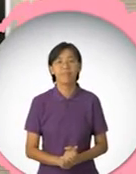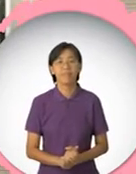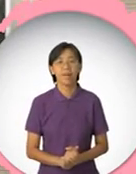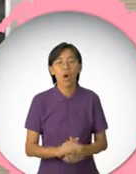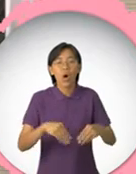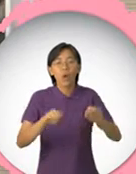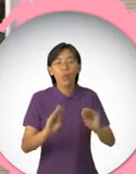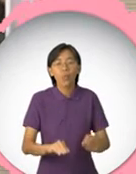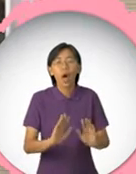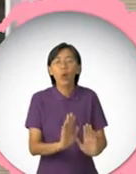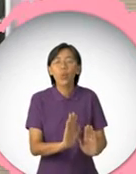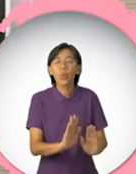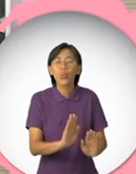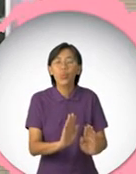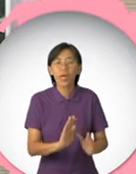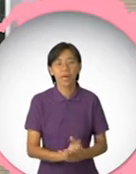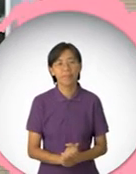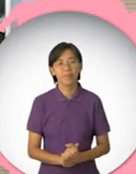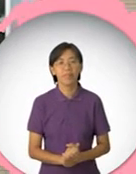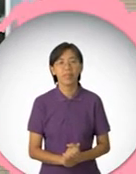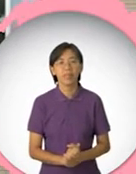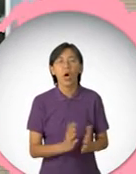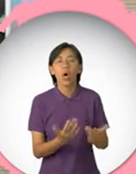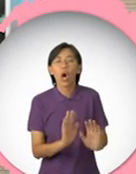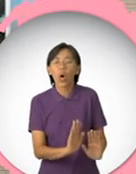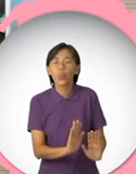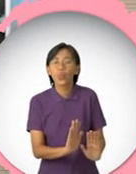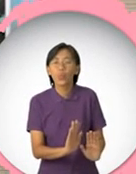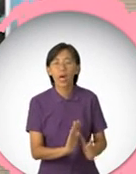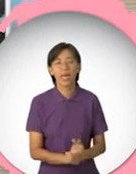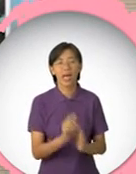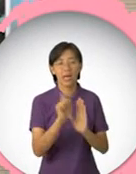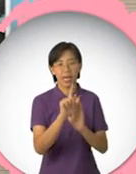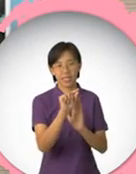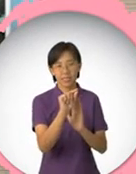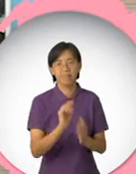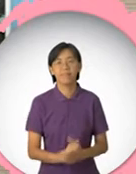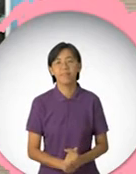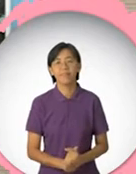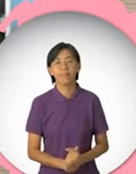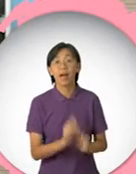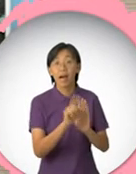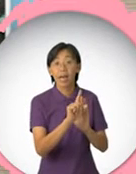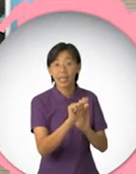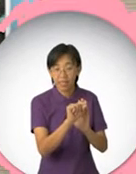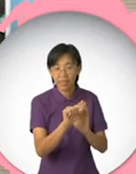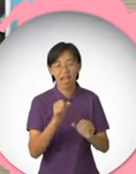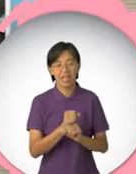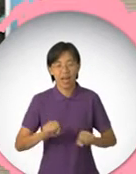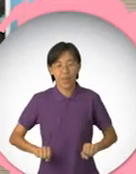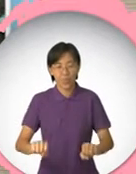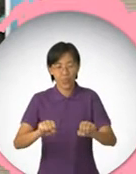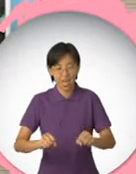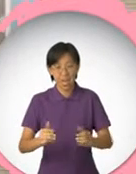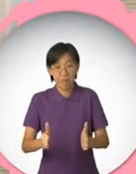คลายความเครียดจากการจูบ รีด หลายทีนะครับก็ประมาณ20นาทีนะครับแล้วเดี๋ยวเราจะมารีดเป็นแผ่นใหญ่เลยนะ